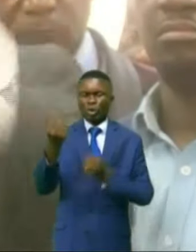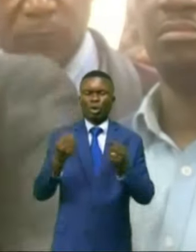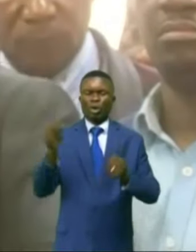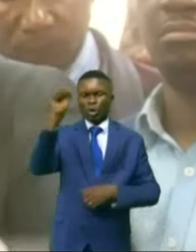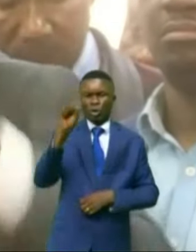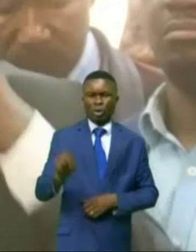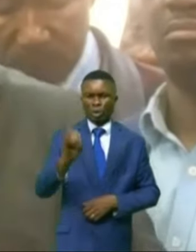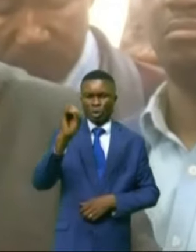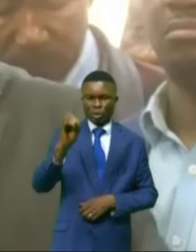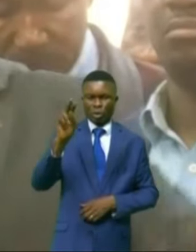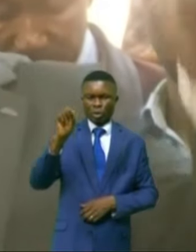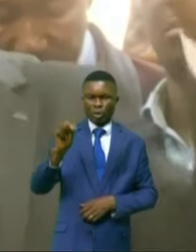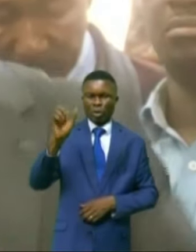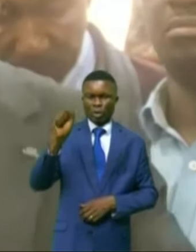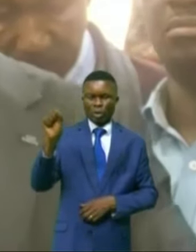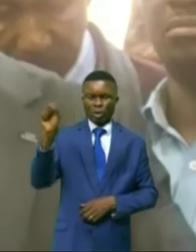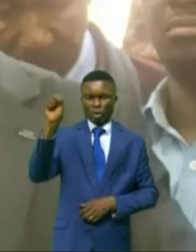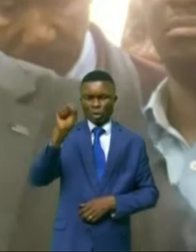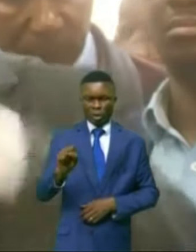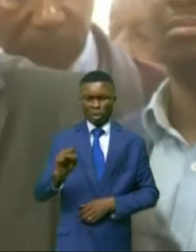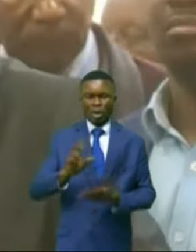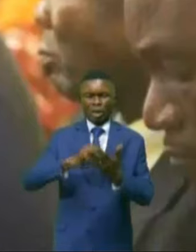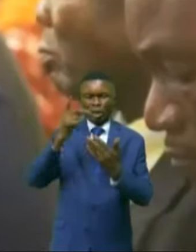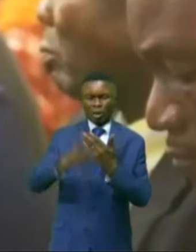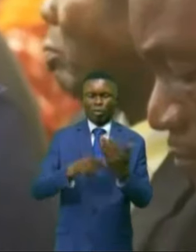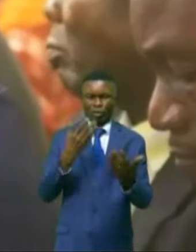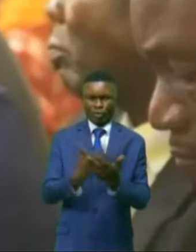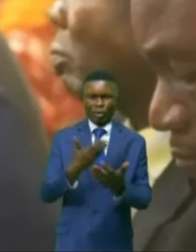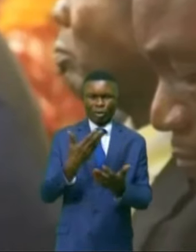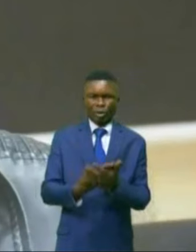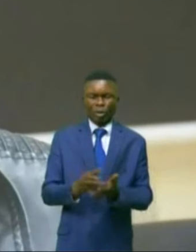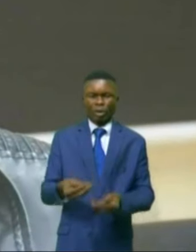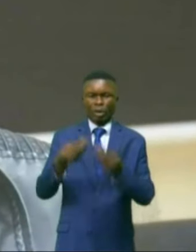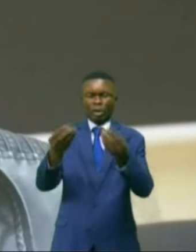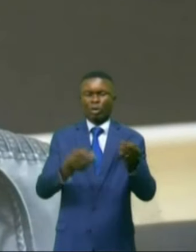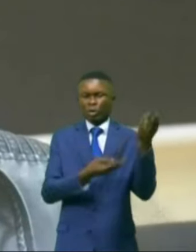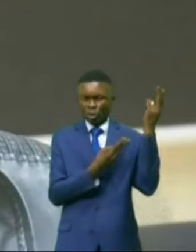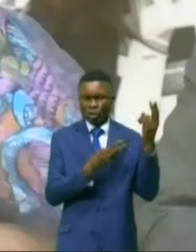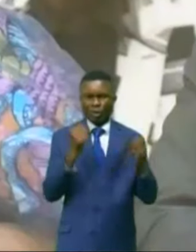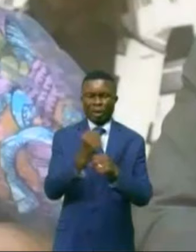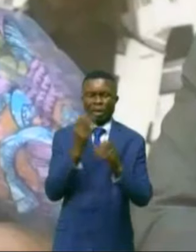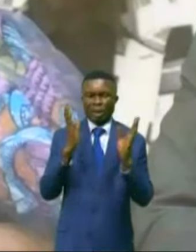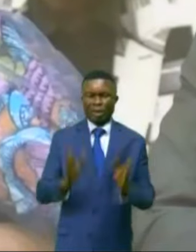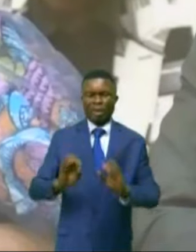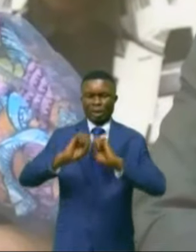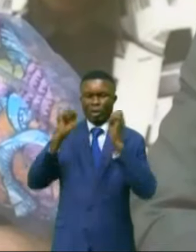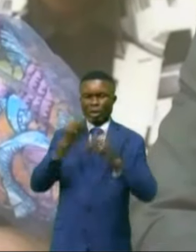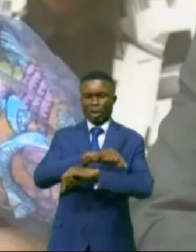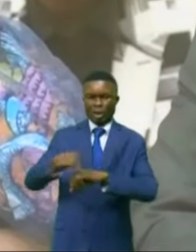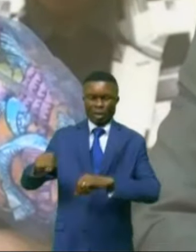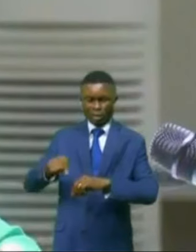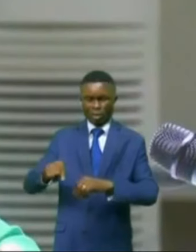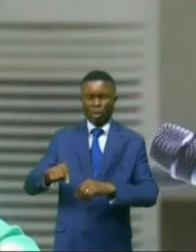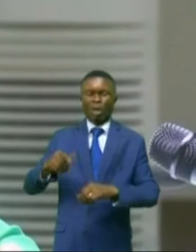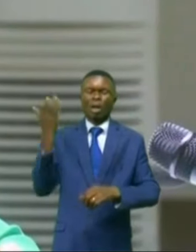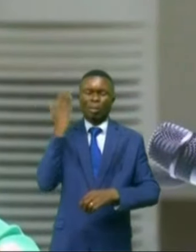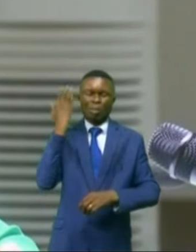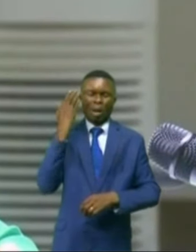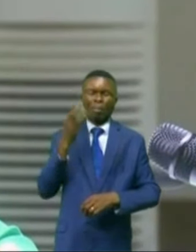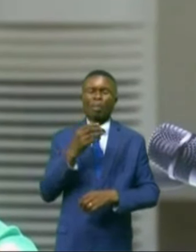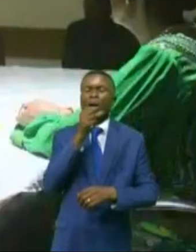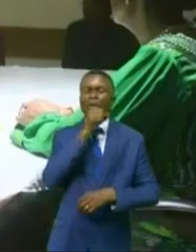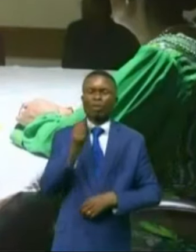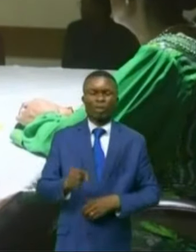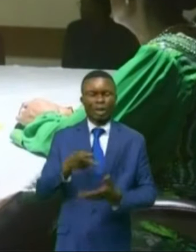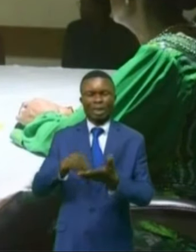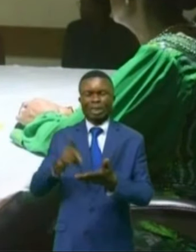un programme aussi d'urgence pour valoriser les agences pour les passionnés. Ils ne touchent pas leur